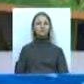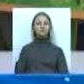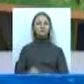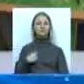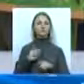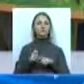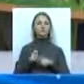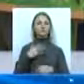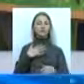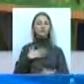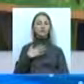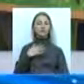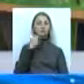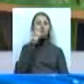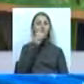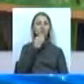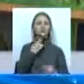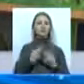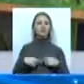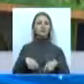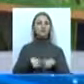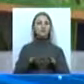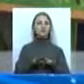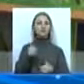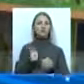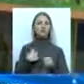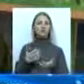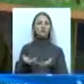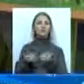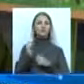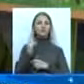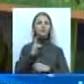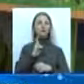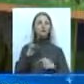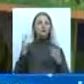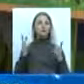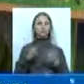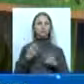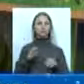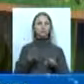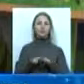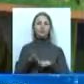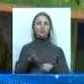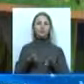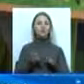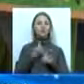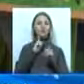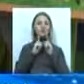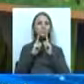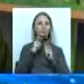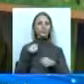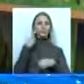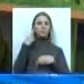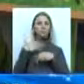конкурс байқауларға өте ризамын. Бас кезінде мен ойлайтынмын, біз бала алып жатырмыз, кімге керекпіз? Енді теріс пікірлер де болды, оң